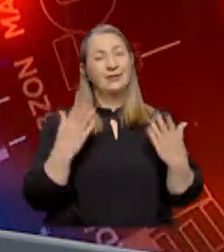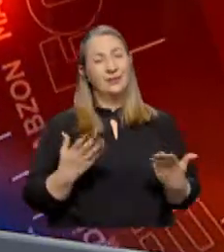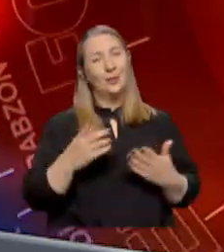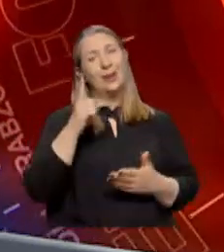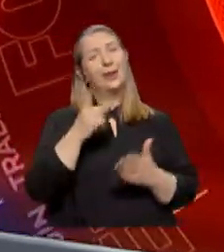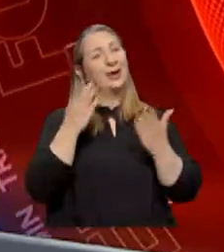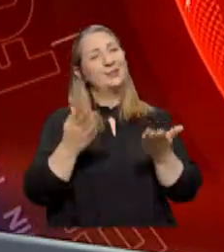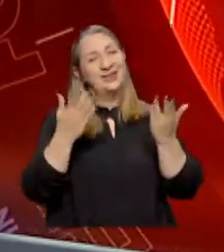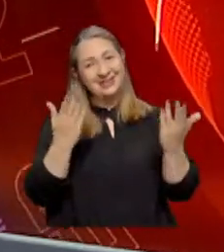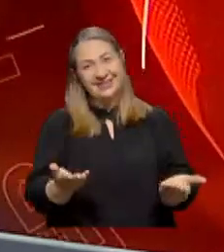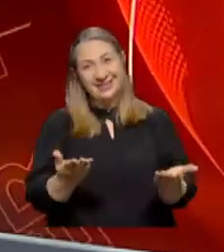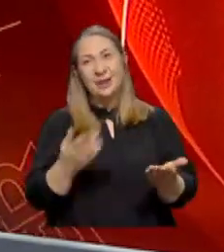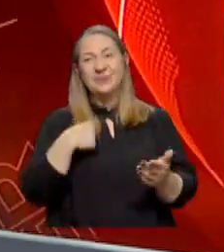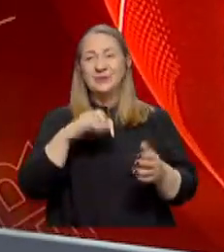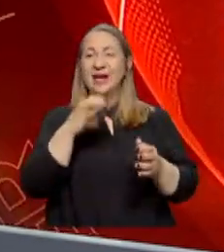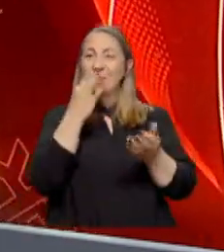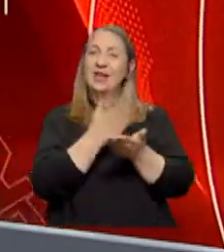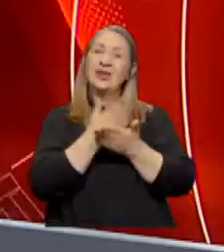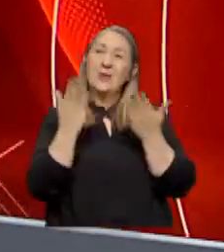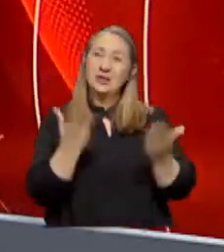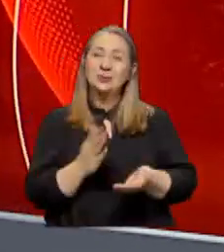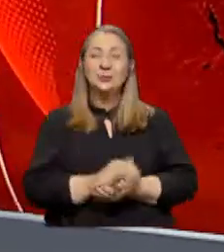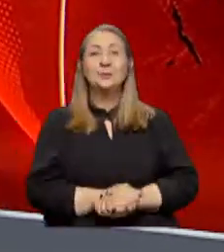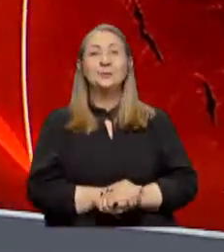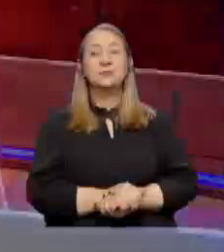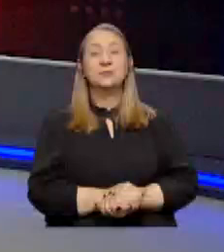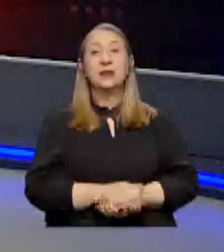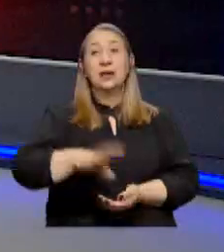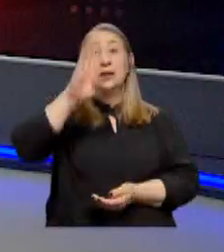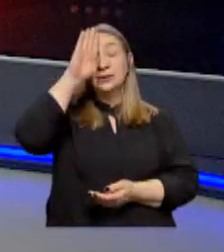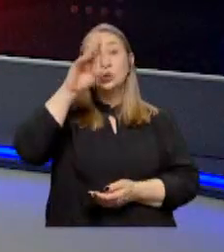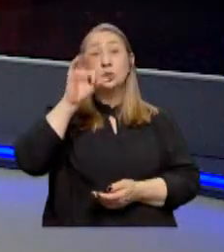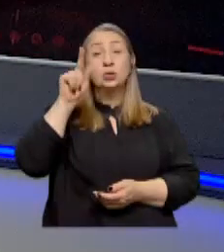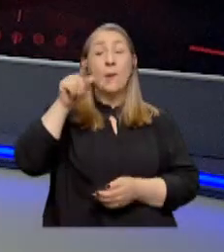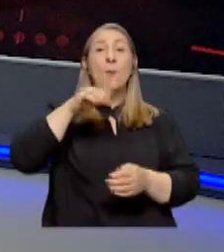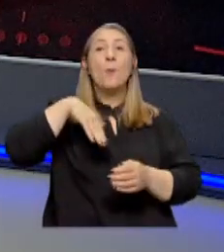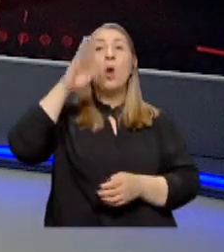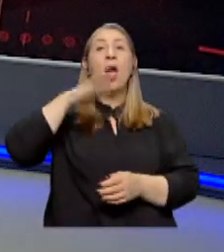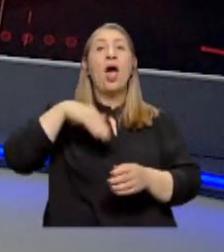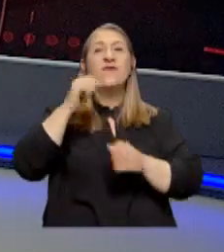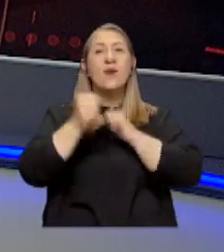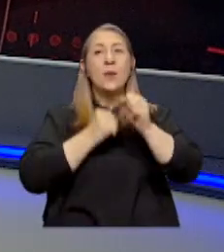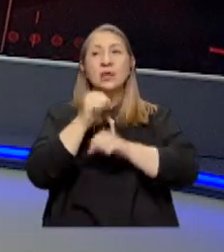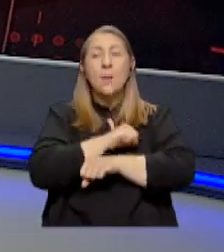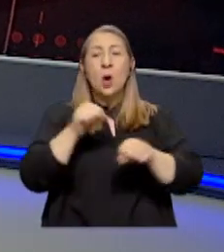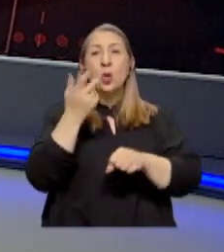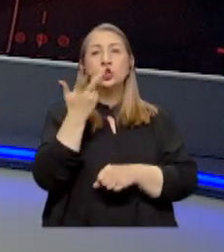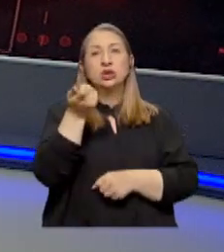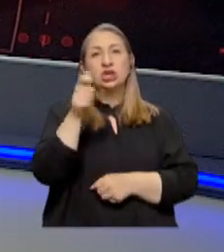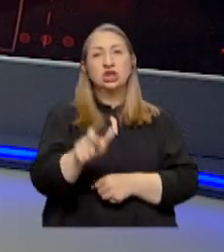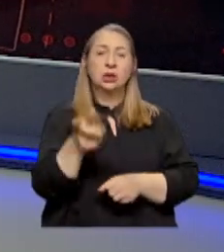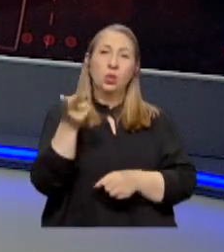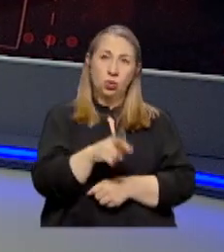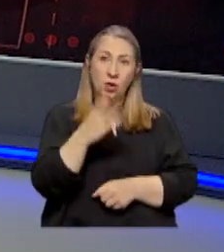Efendim Allah kabul etsin. Biz şimdi haberlerle devam ediyoruz. İstanbul Tuzla'daki boya fabrikası patlamasında 3 işçi